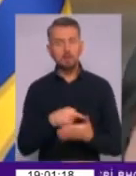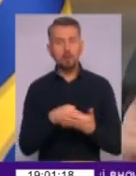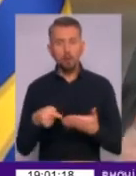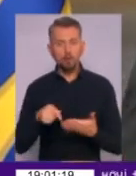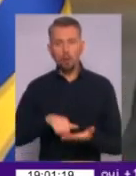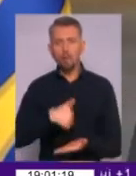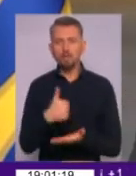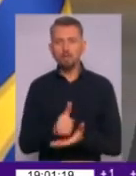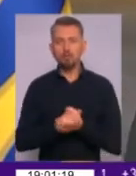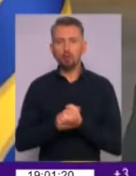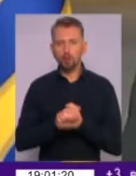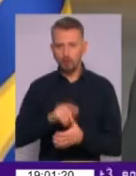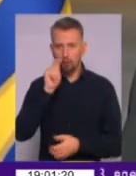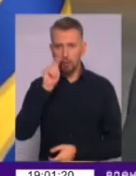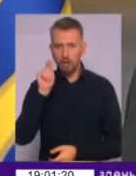головним союзником України,